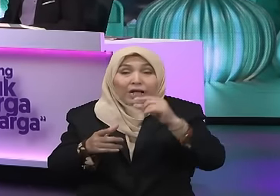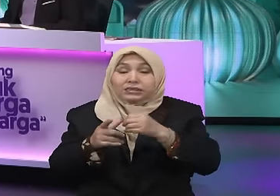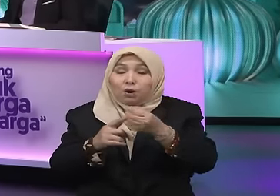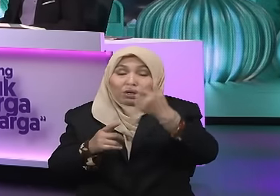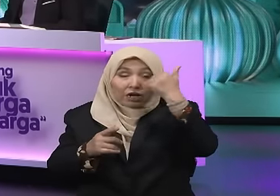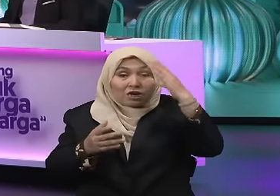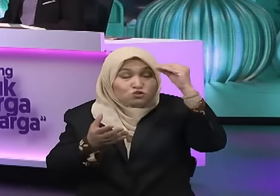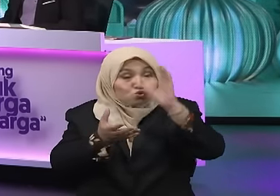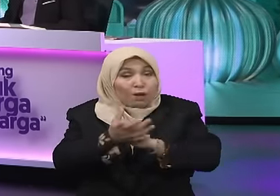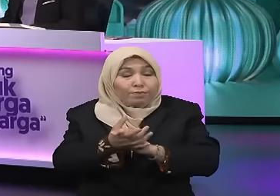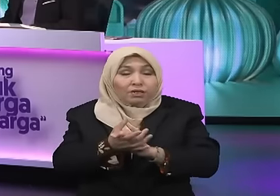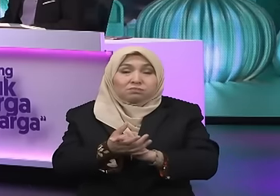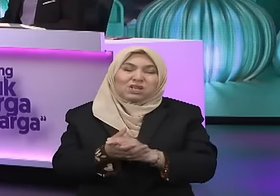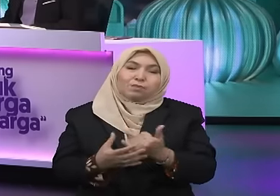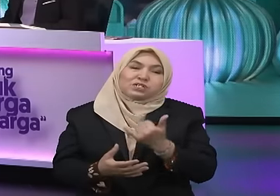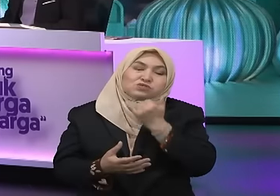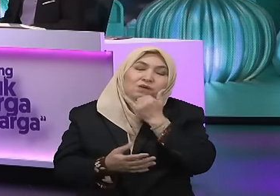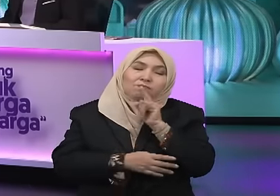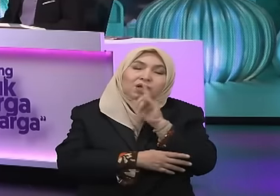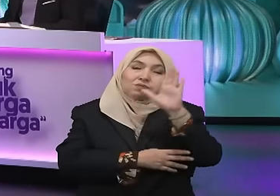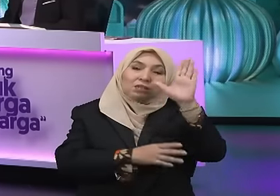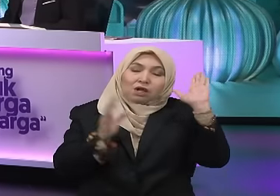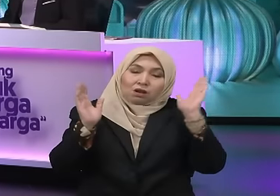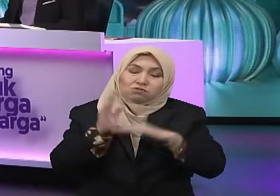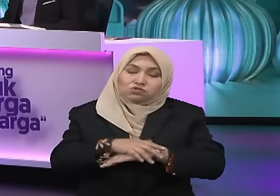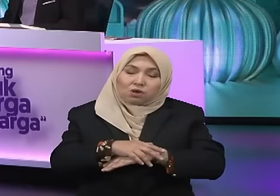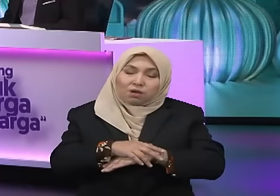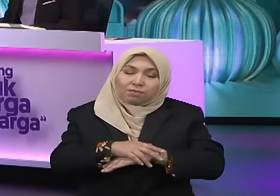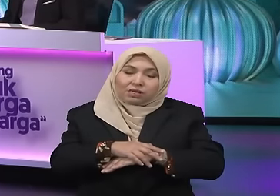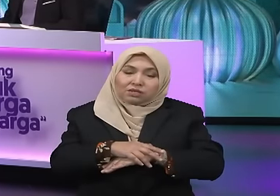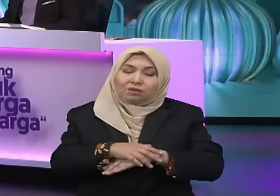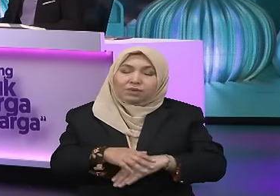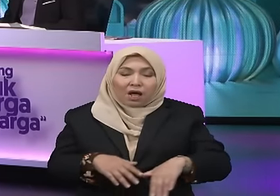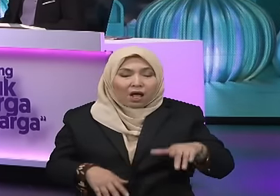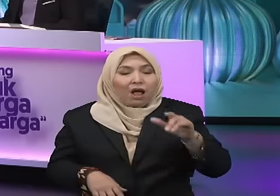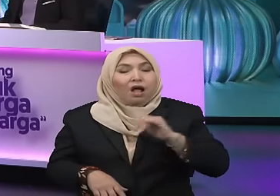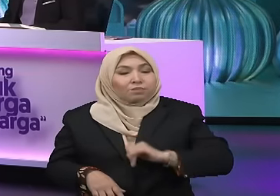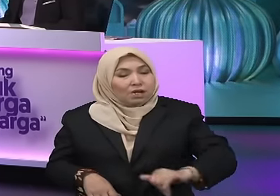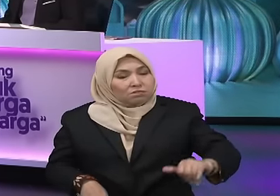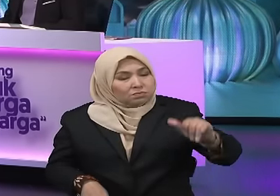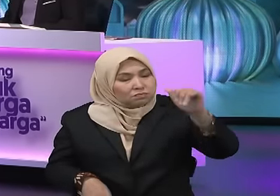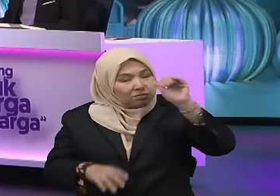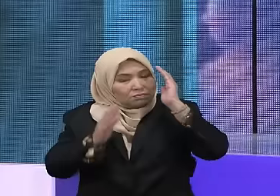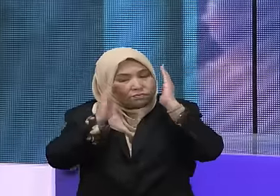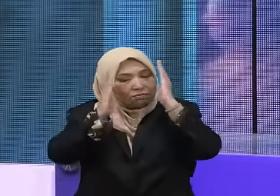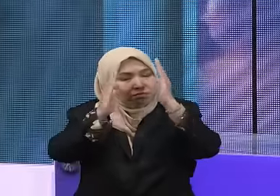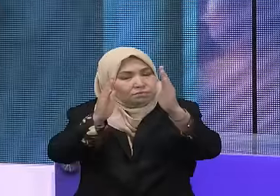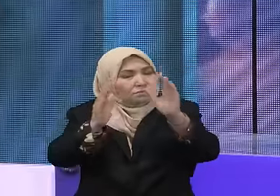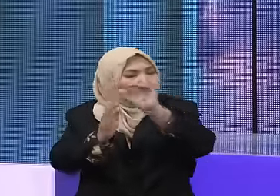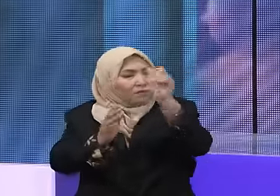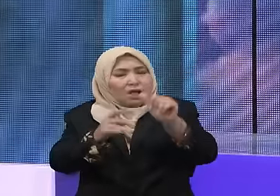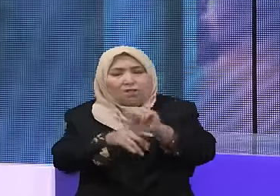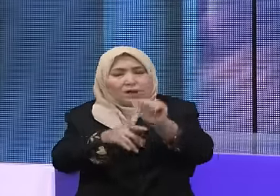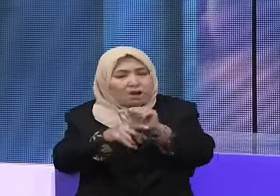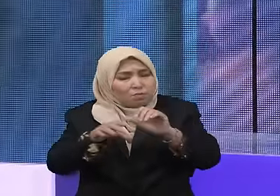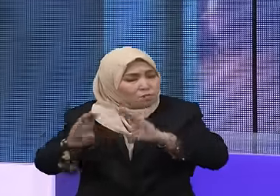suami, dia bersalahan dengan ikrar dalam solat, lilladhi fatara as-samawati wal ard. Saya hadapkan apa sahaja amal